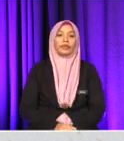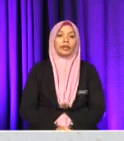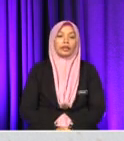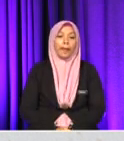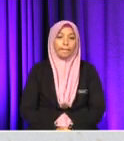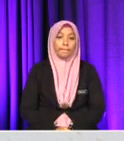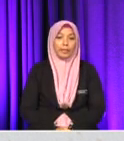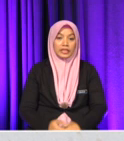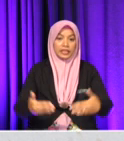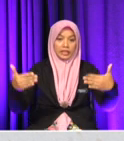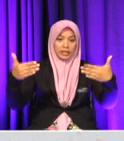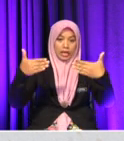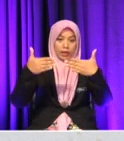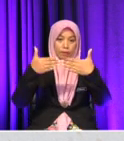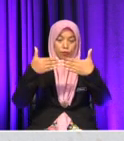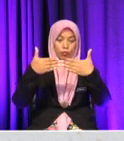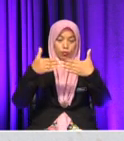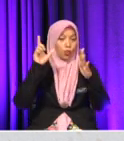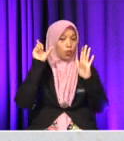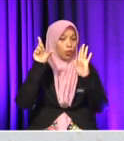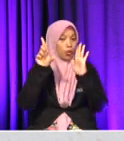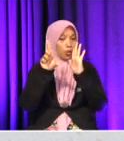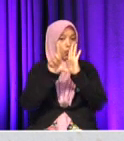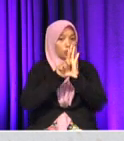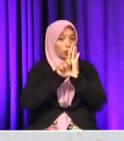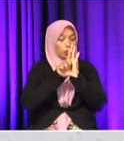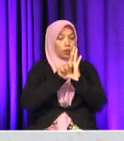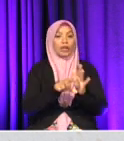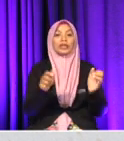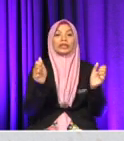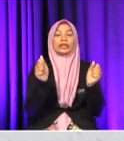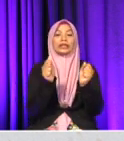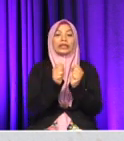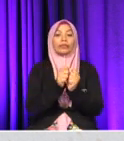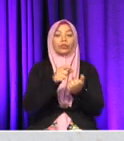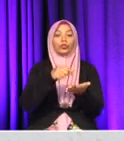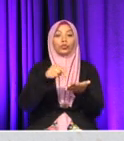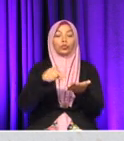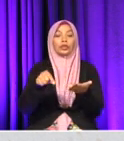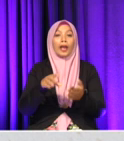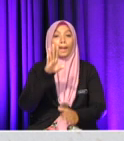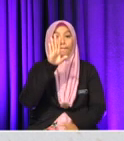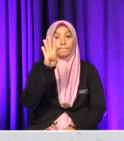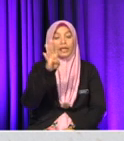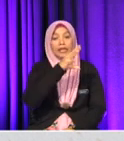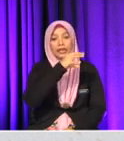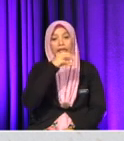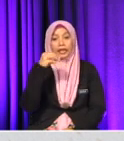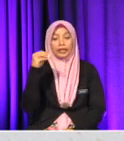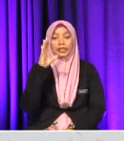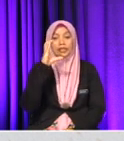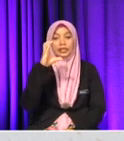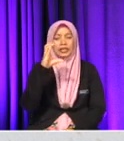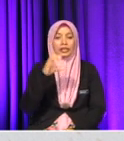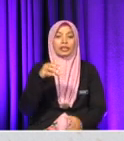dan jenis logo yang sesuai dengan menulis ID dan si pada ruang jawaban saat